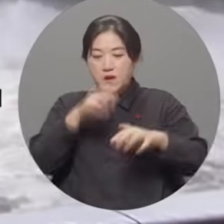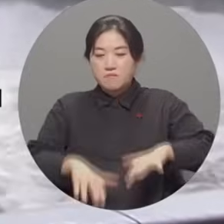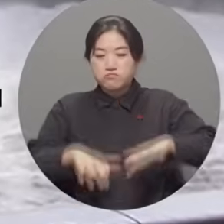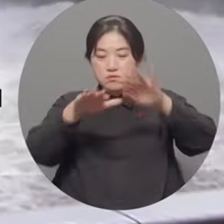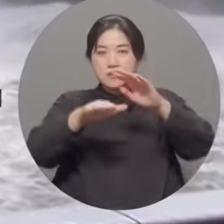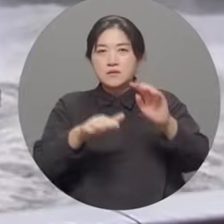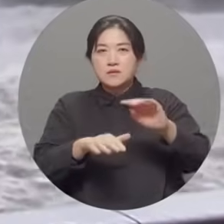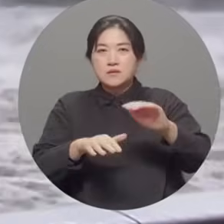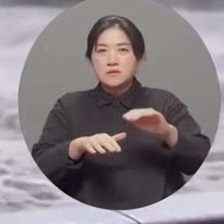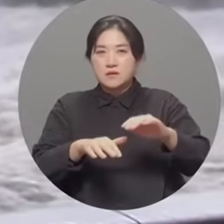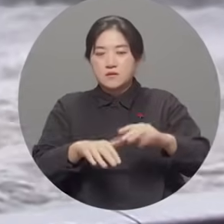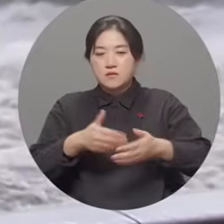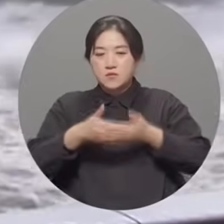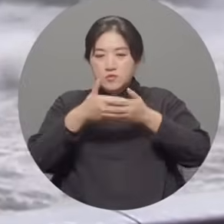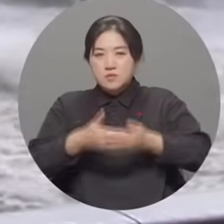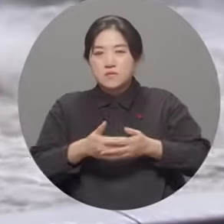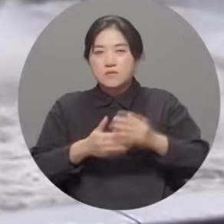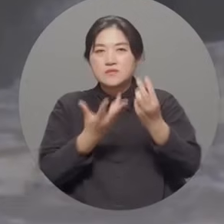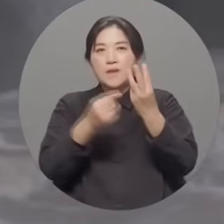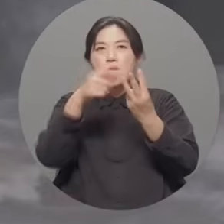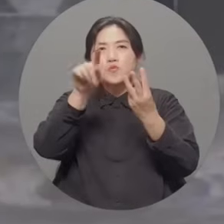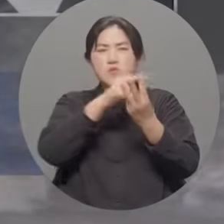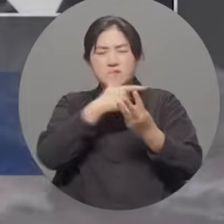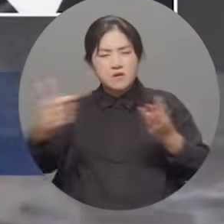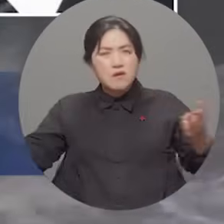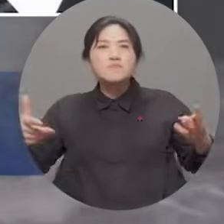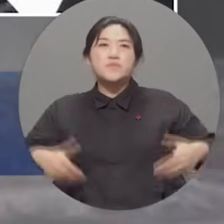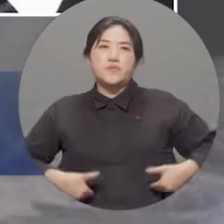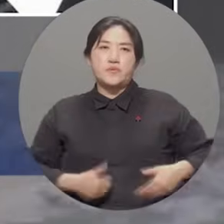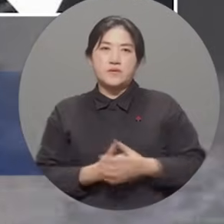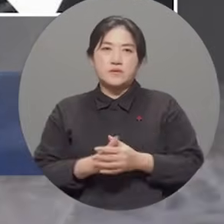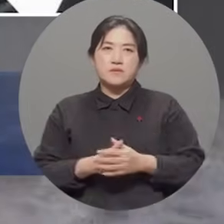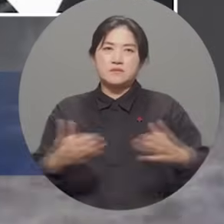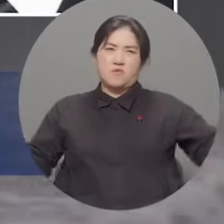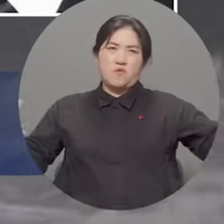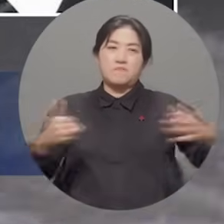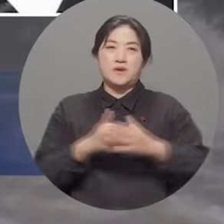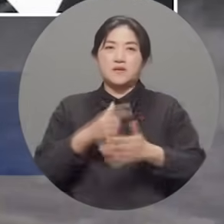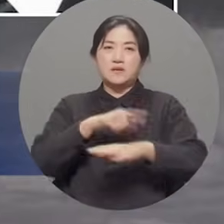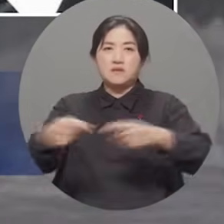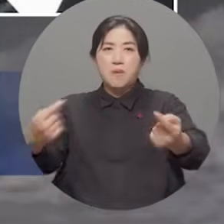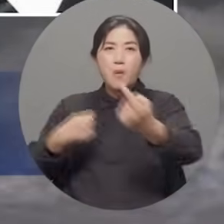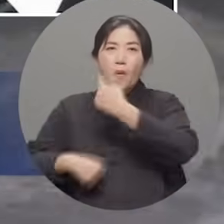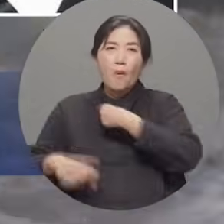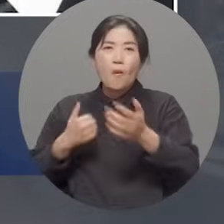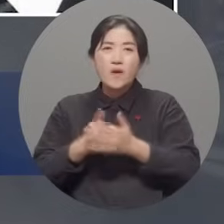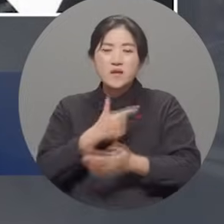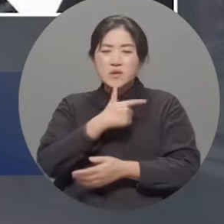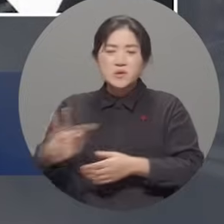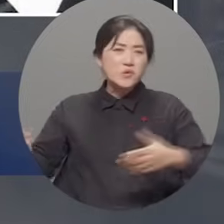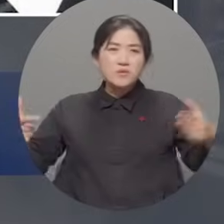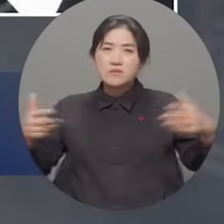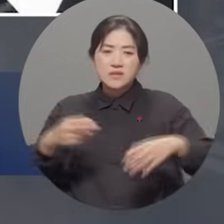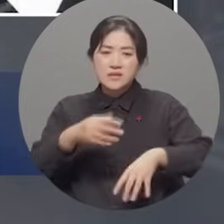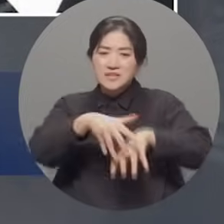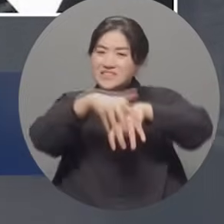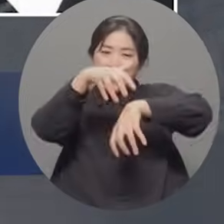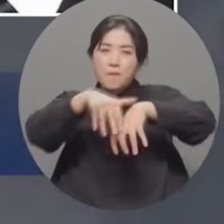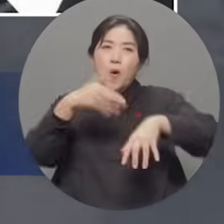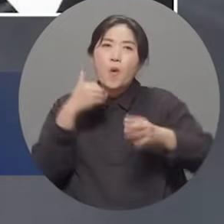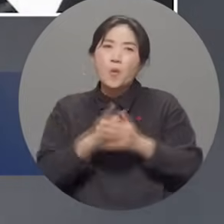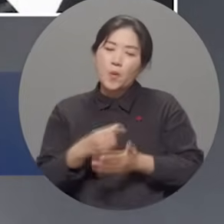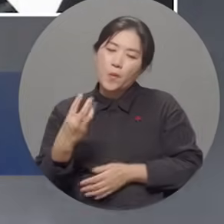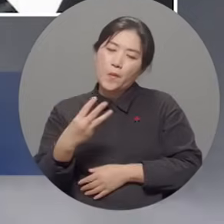대규모 댐이 필요하다는 지적입니다. 지금 지자체에서 올라와 있는 리스트들은 다 큰 댐이 하나도 없어요. 3천만 톤